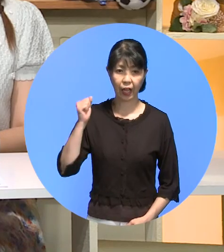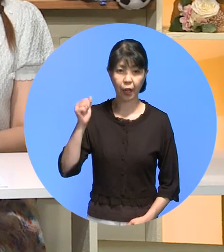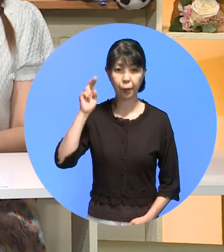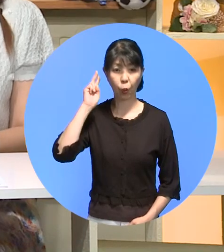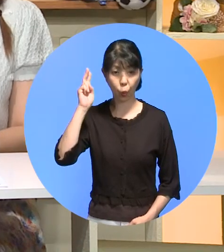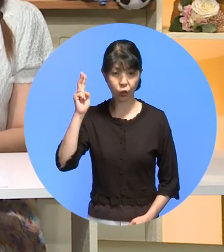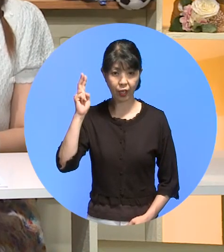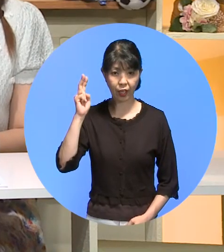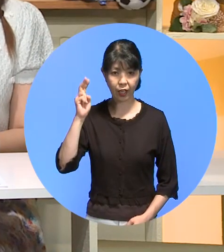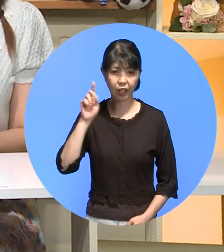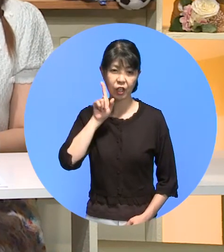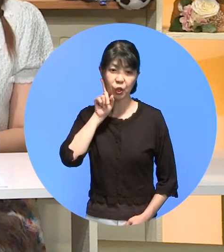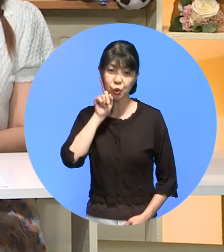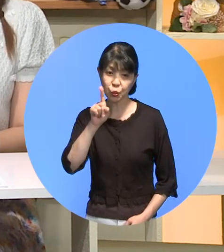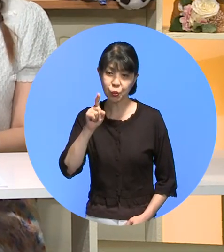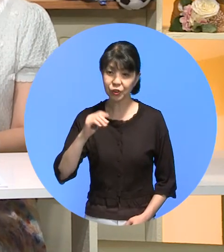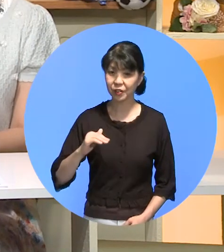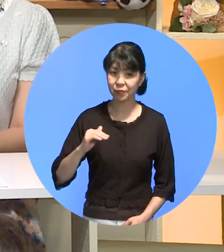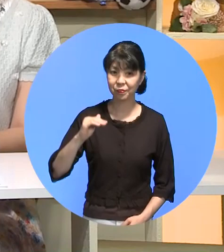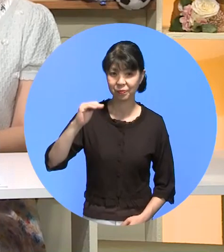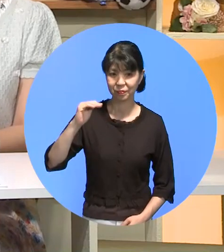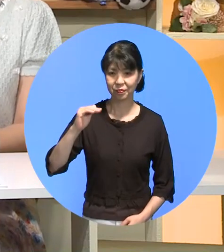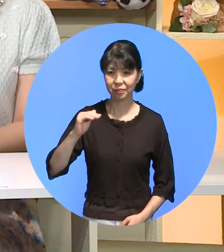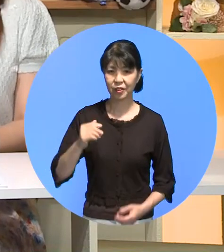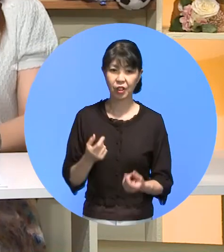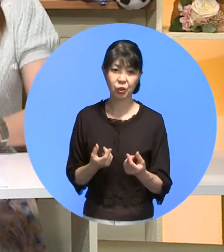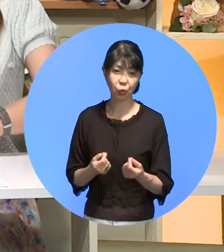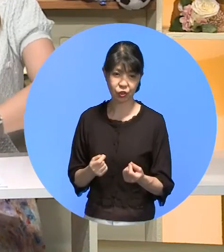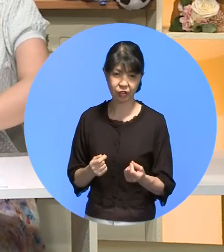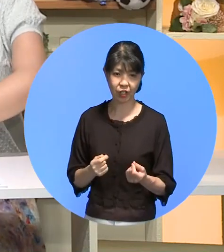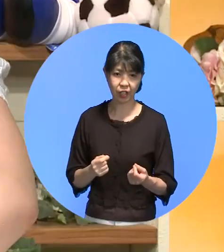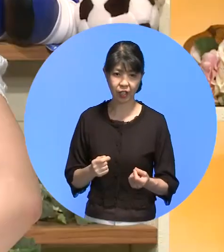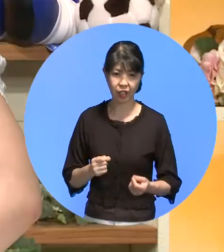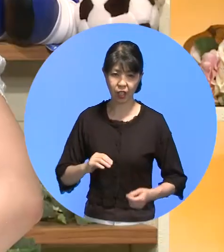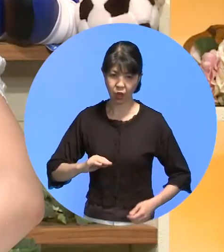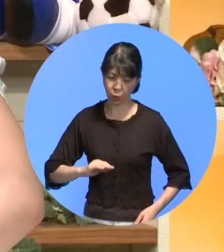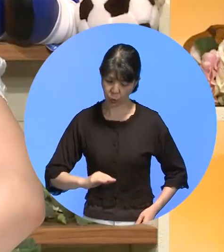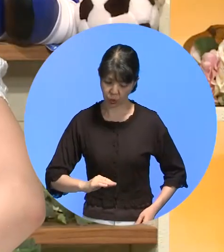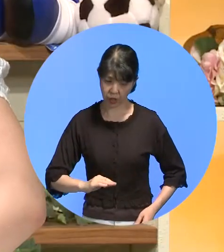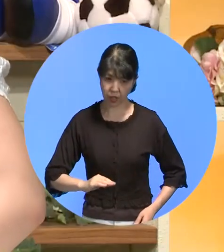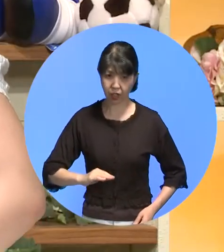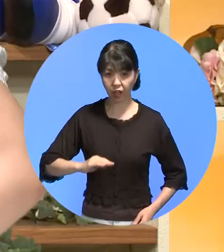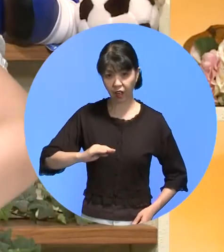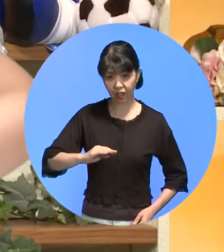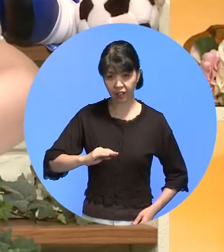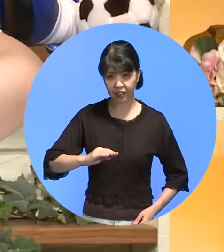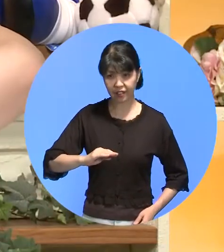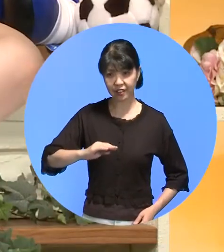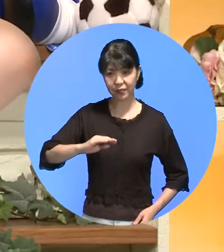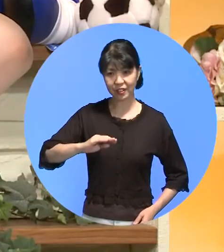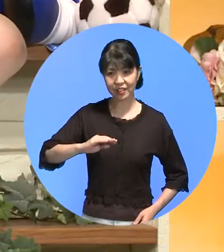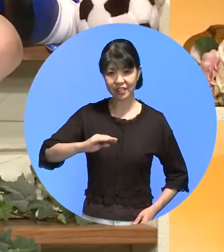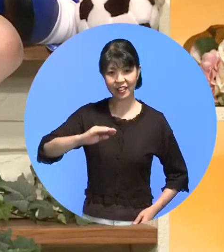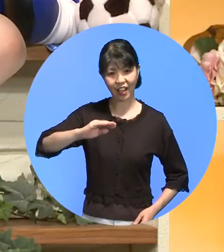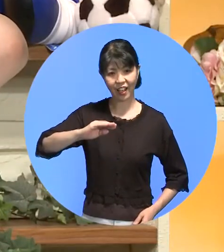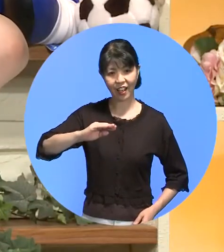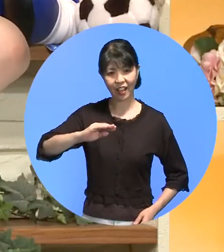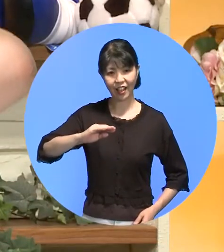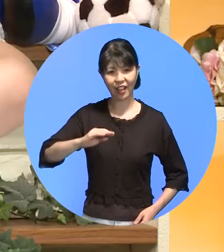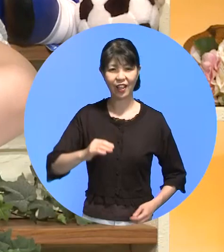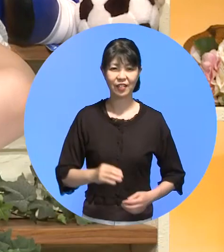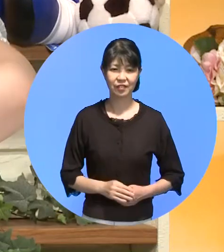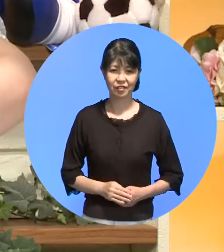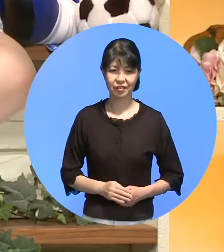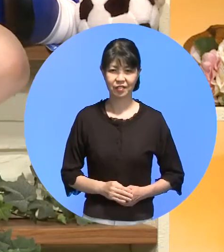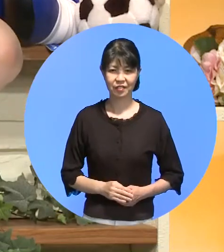ガンバ大阪セカンドステージ順調ですね。 そうですよね、もうファーストステージこの辺だったのがこういい感じにね、はい、この辺みたいになってき